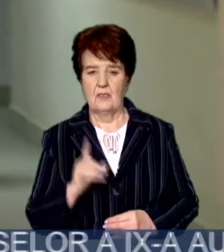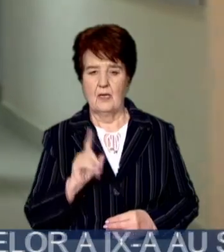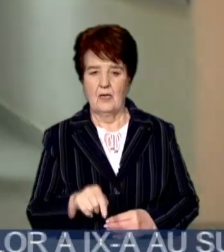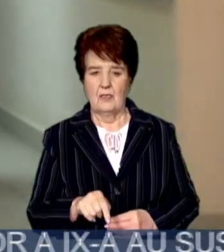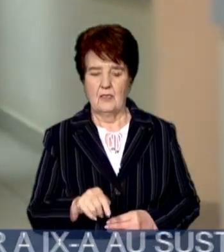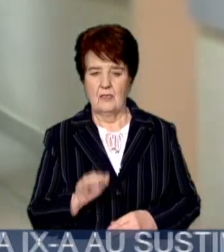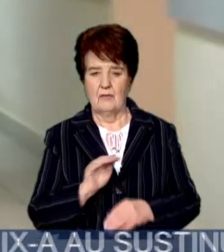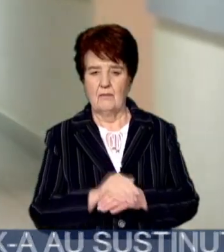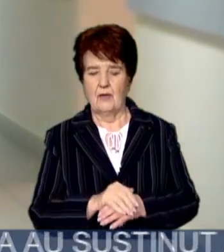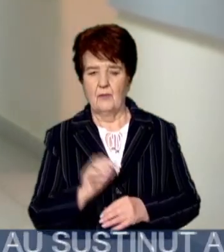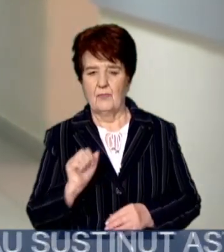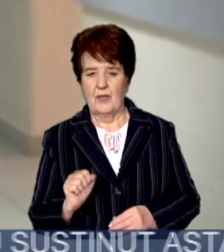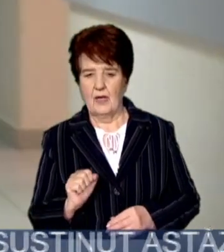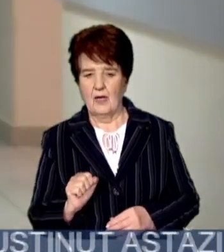efectua